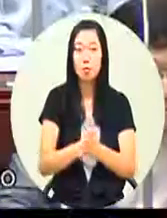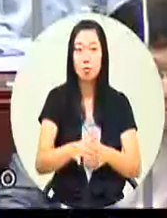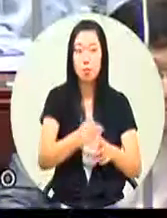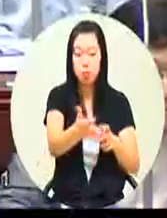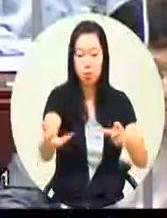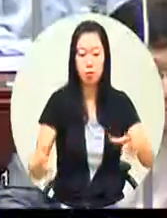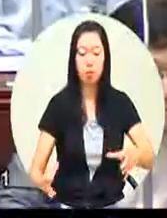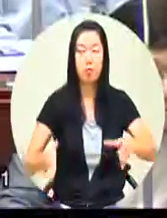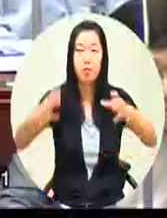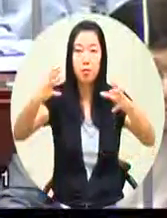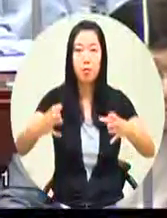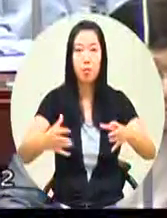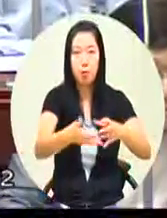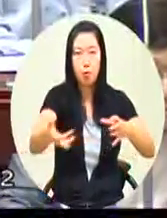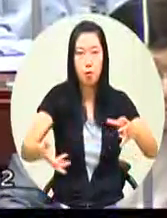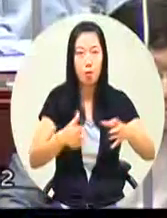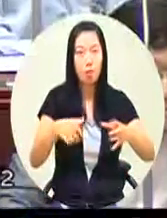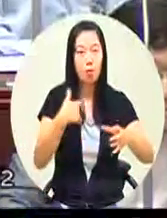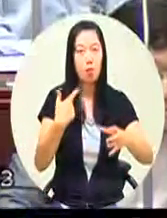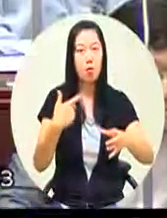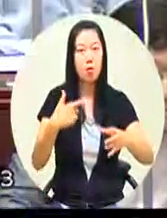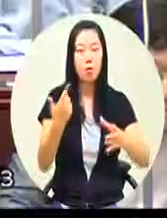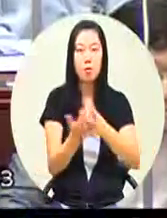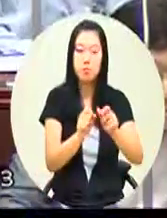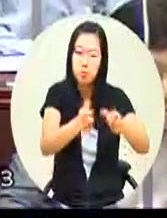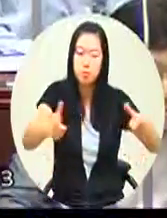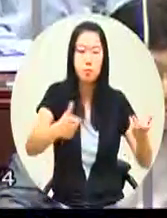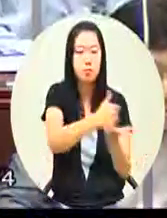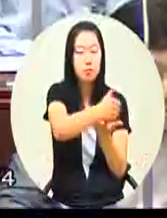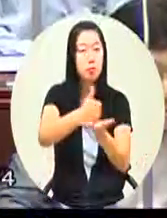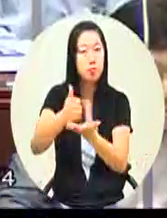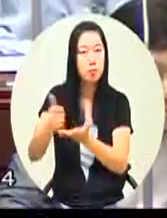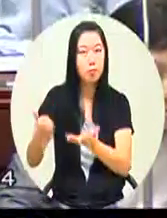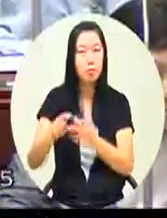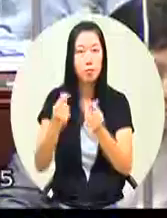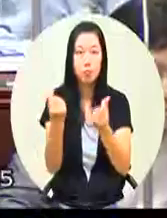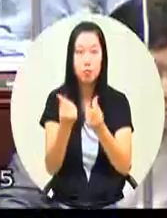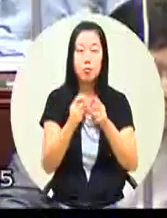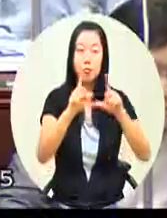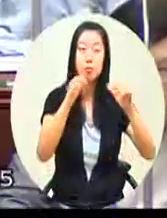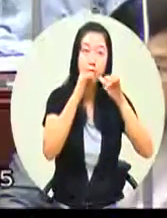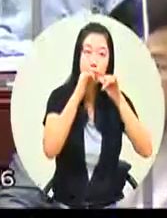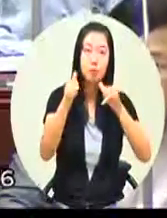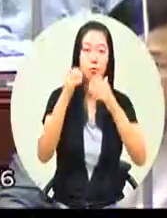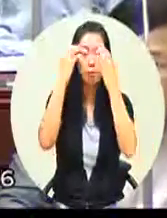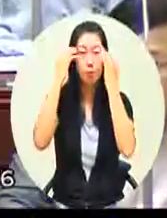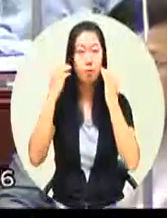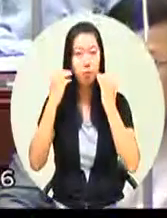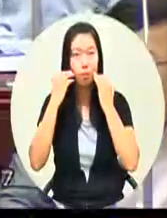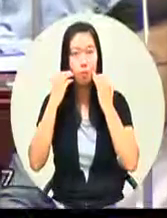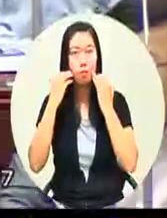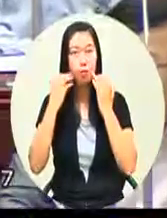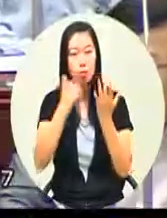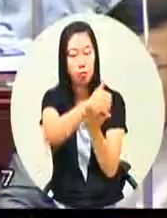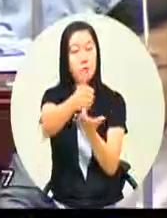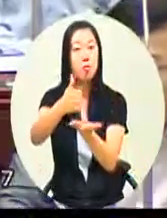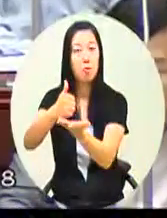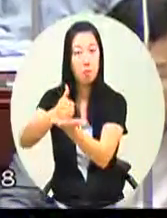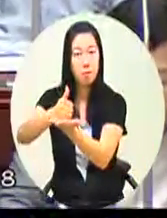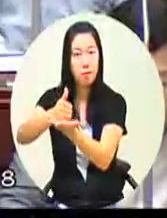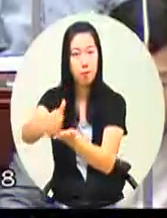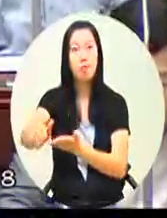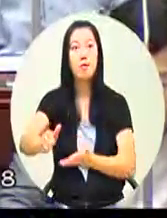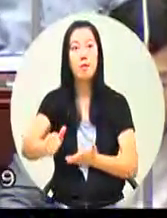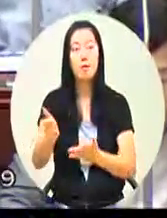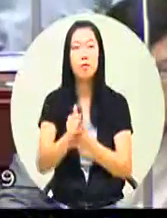都会纳入我们整体的一个运用。那目前还是会支援到大寮跟我们那个南子那个中油部分的那个